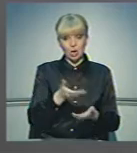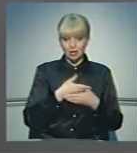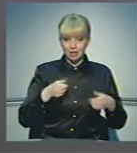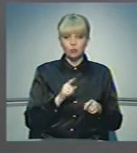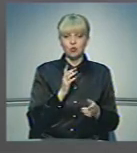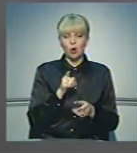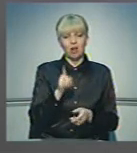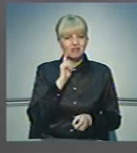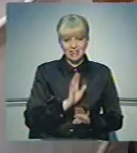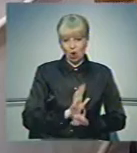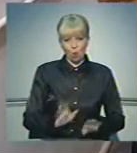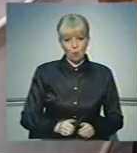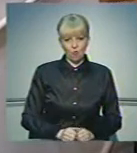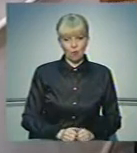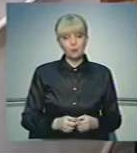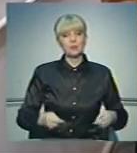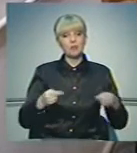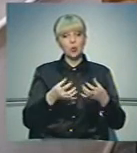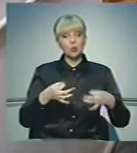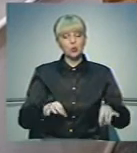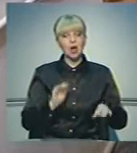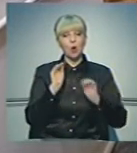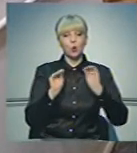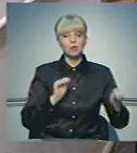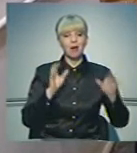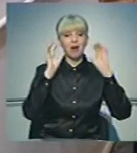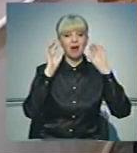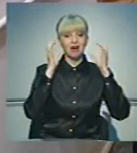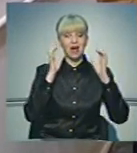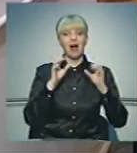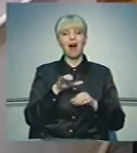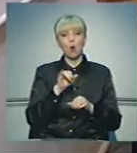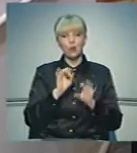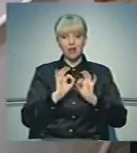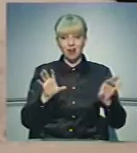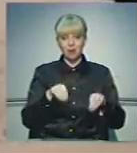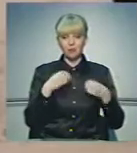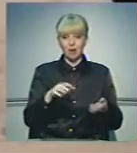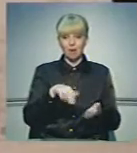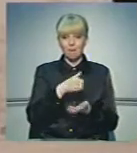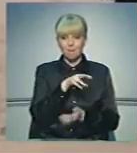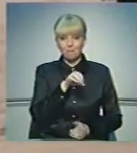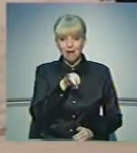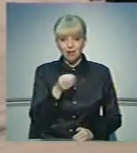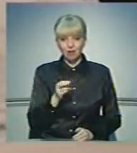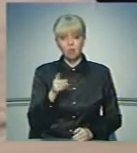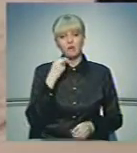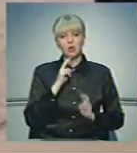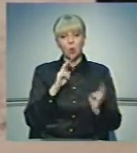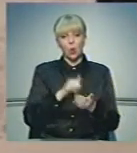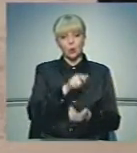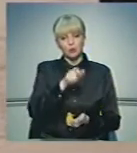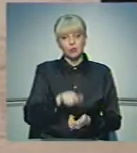що їй некомфортно. Відповідний дозвіл на розміщення аудіореклами підприємцю надала мерія. Там зазначають, нарікання від